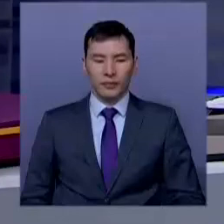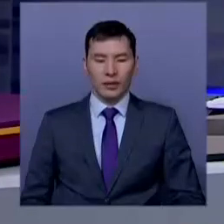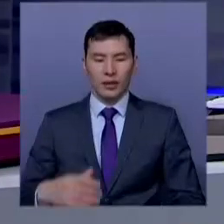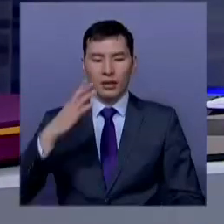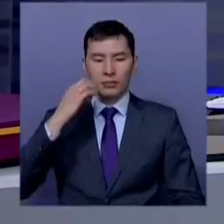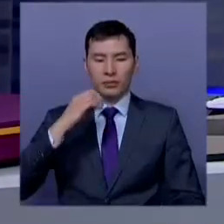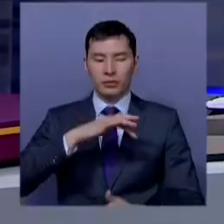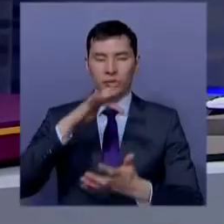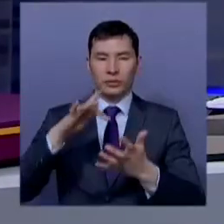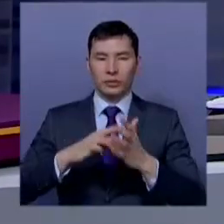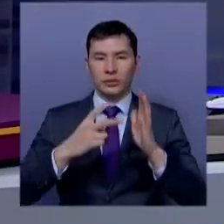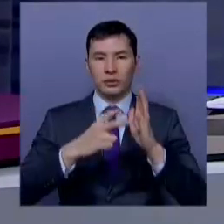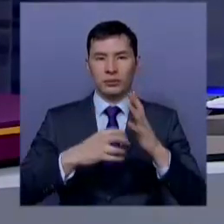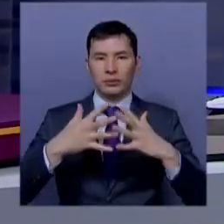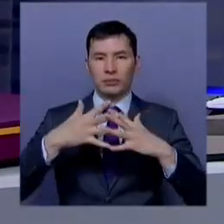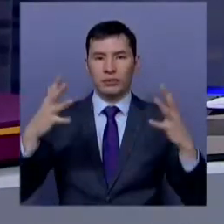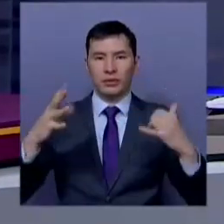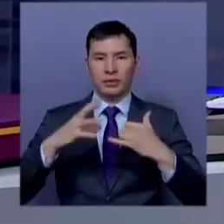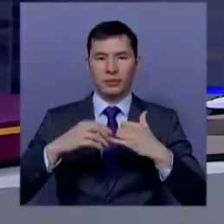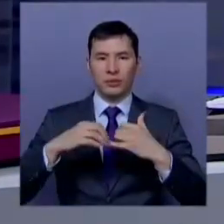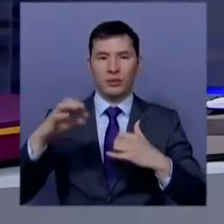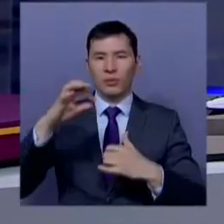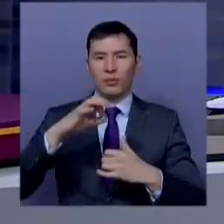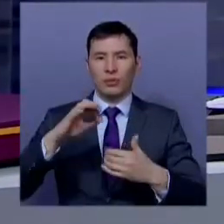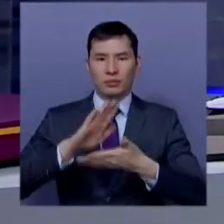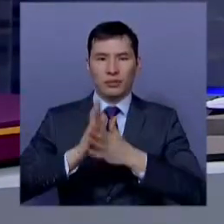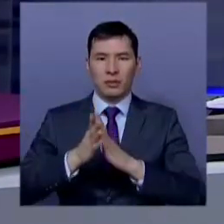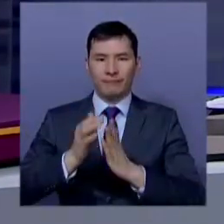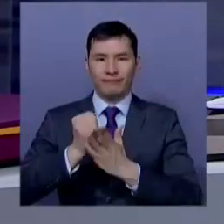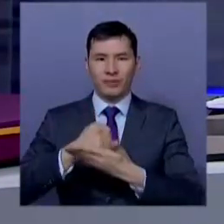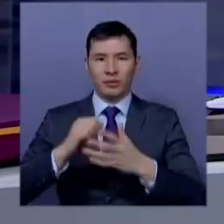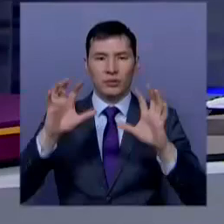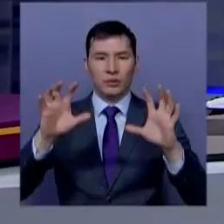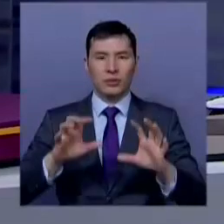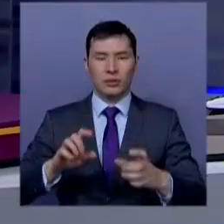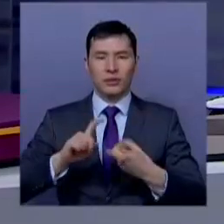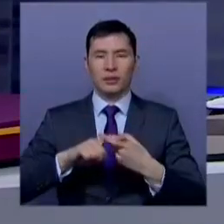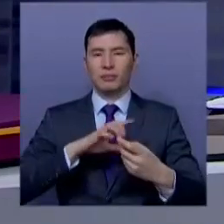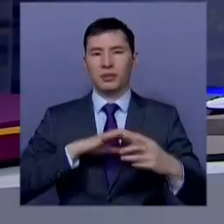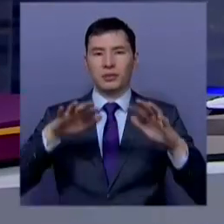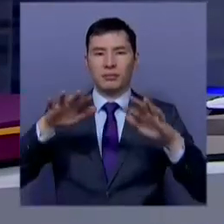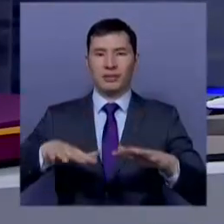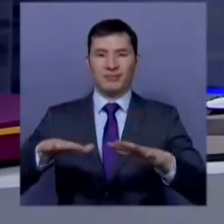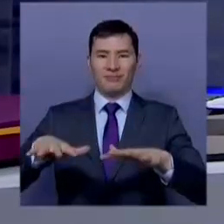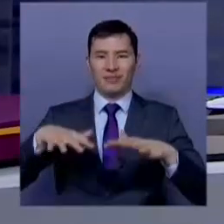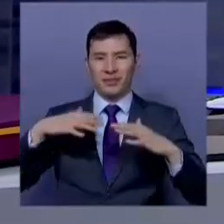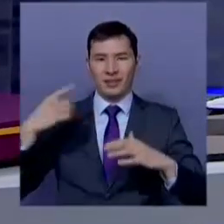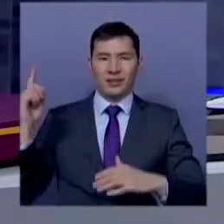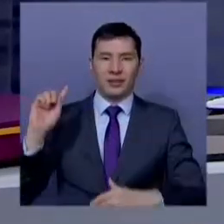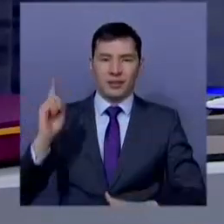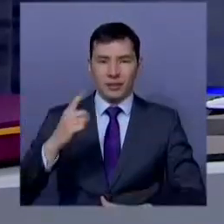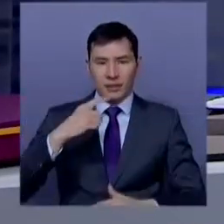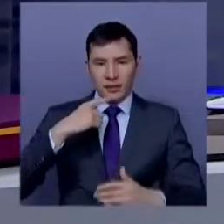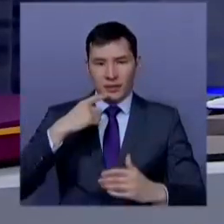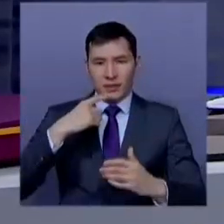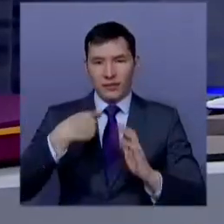Алматыда 700-ден астам жер телімі заңдастырылды. Бұл туралы Бақытжан Сағынтаев есеп беру кездесуінде мәлімдеді. Сондай-ақ жиында